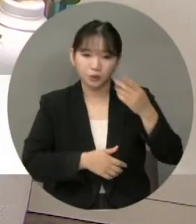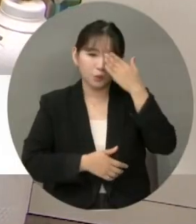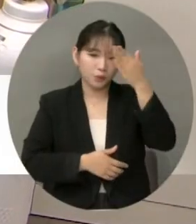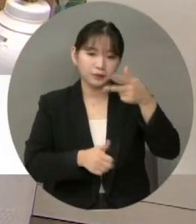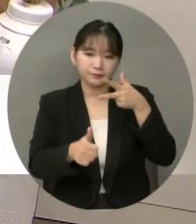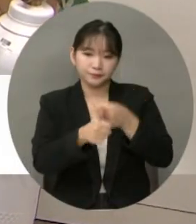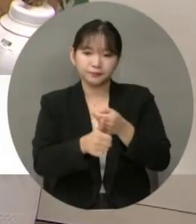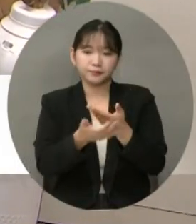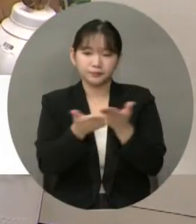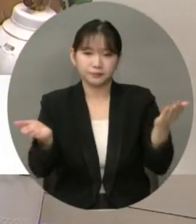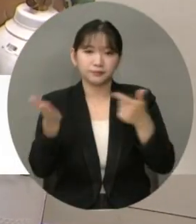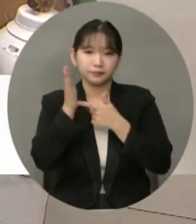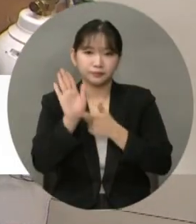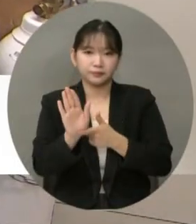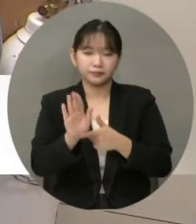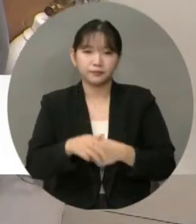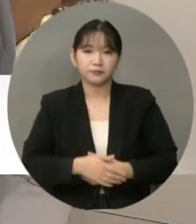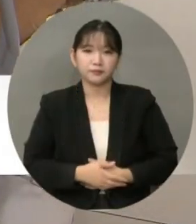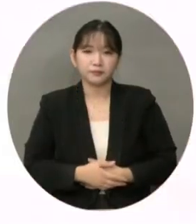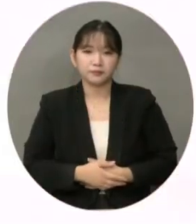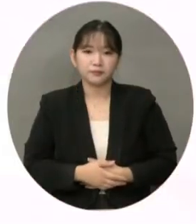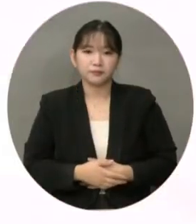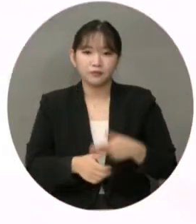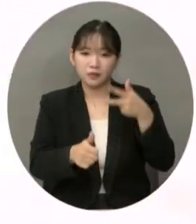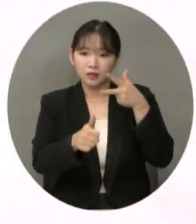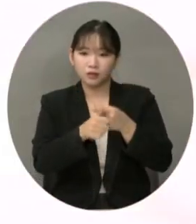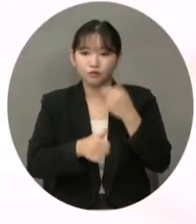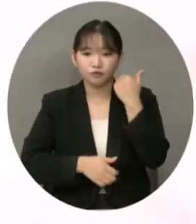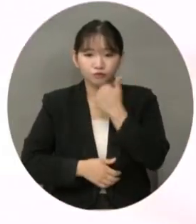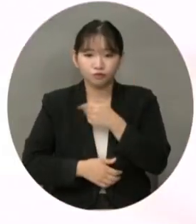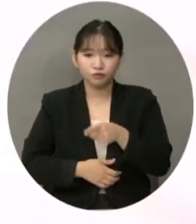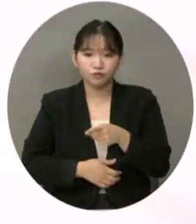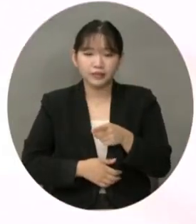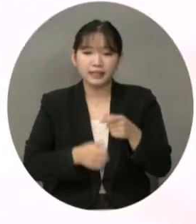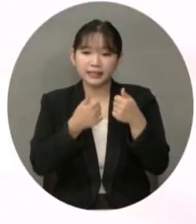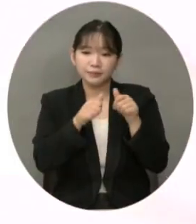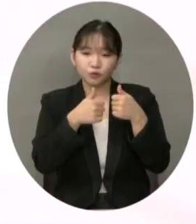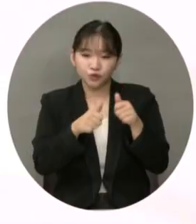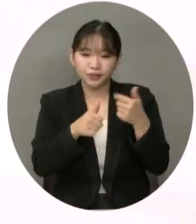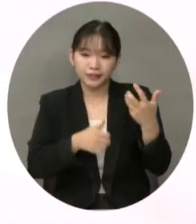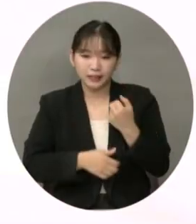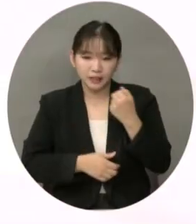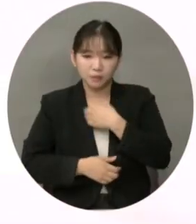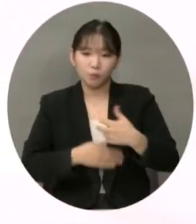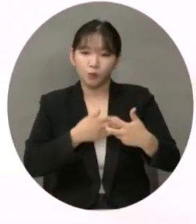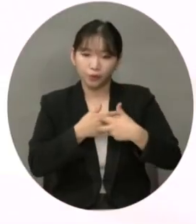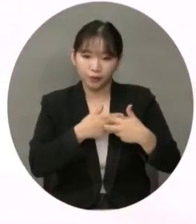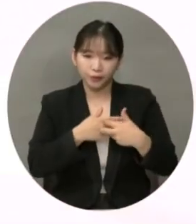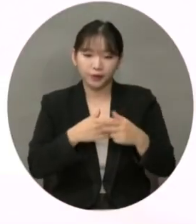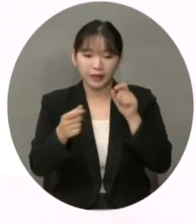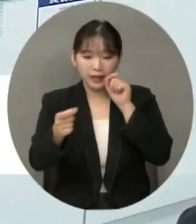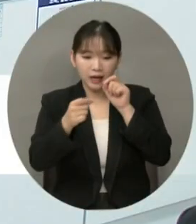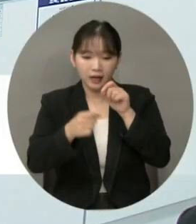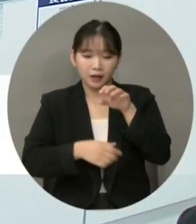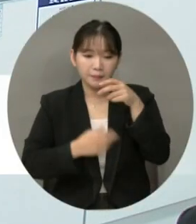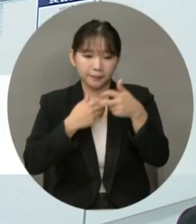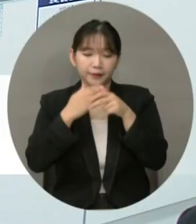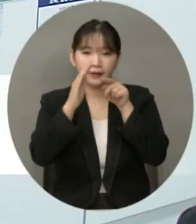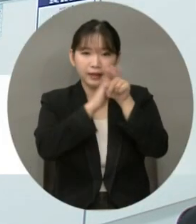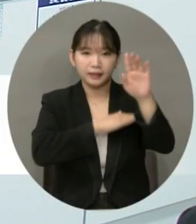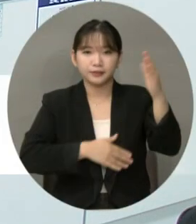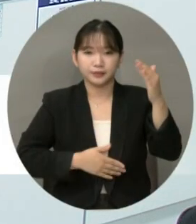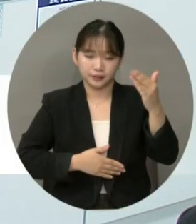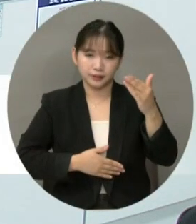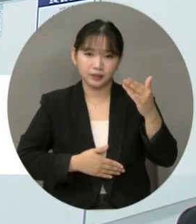접종을 지원한다고 밝혔습니다 접종 대상자는 신분증을 가지고 보건소 등 가까운 접종 기관을 방문하면